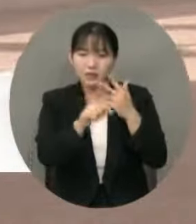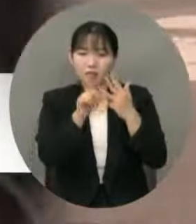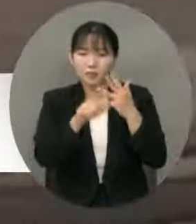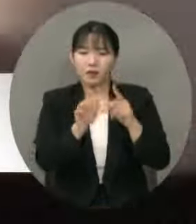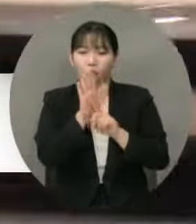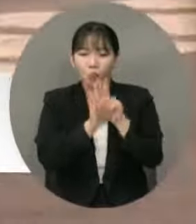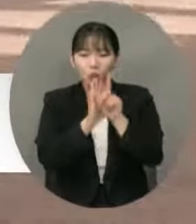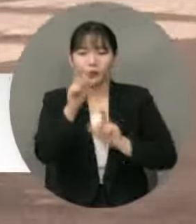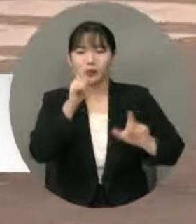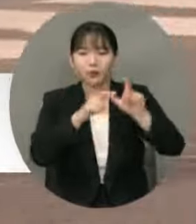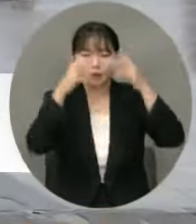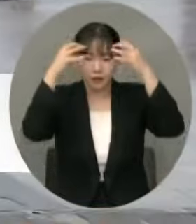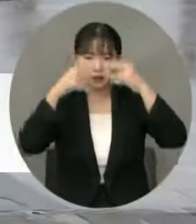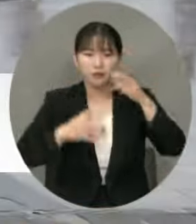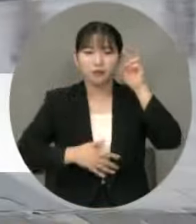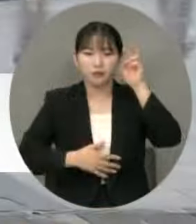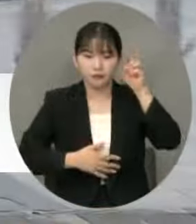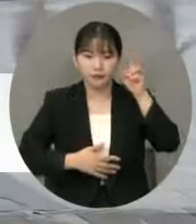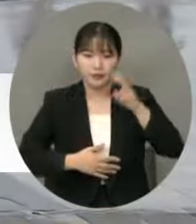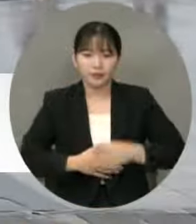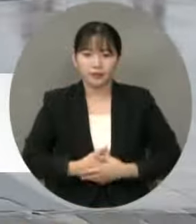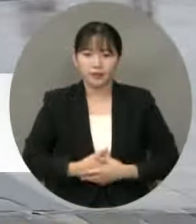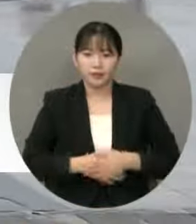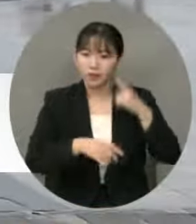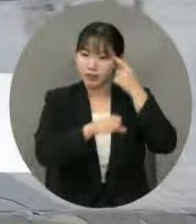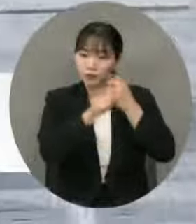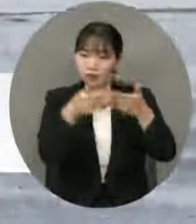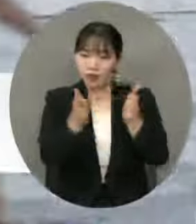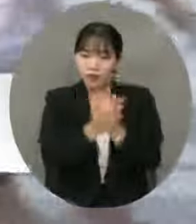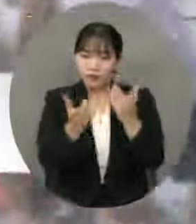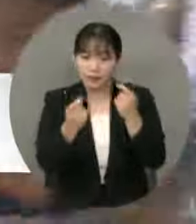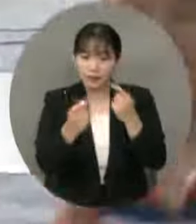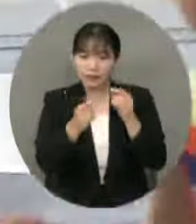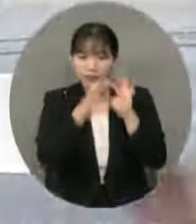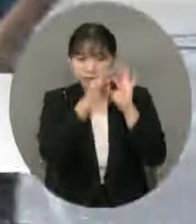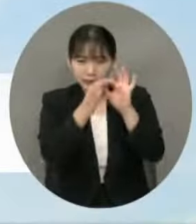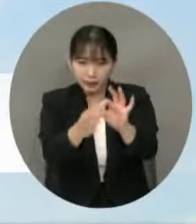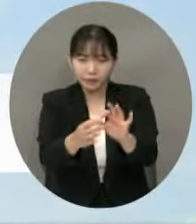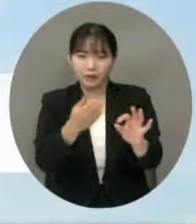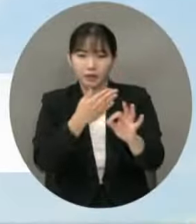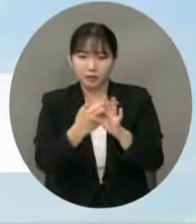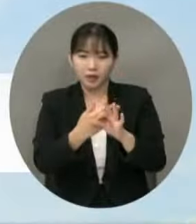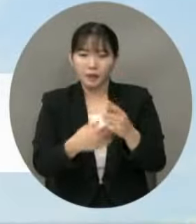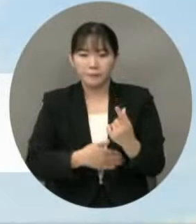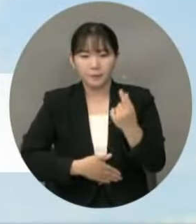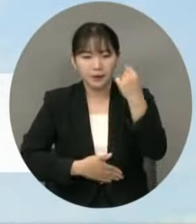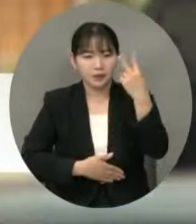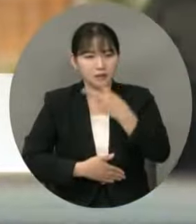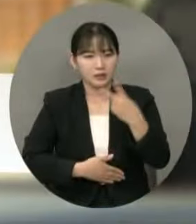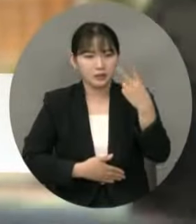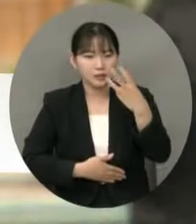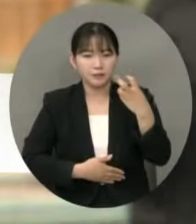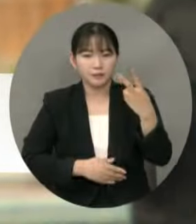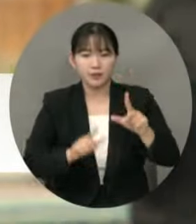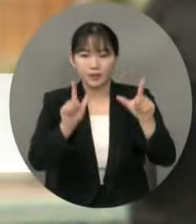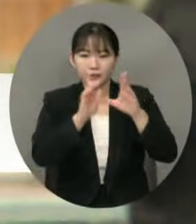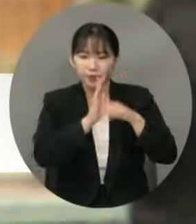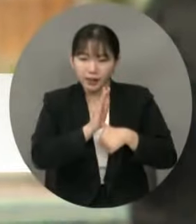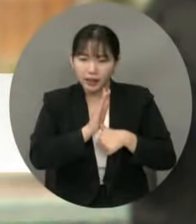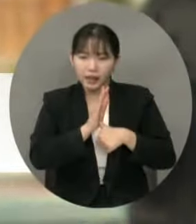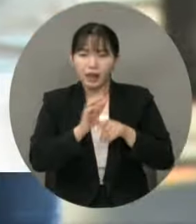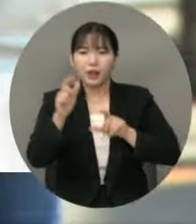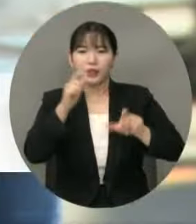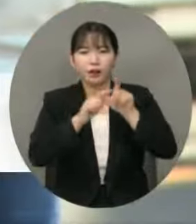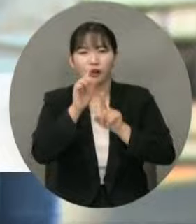기온이 평년보다 높을 것으로 예측됐는데 연구팀은 이 같은 추세가 지속된다면 빠르면 2032년에 출현